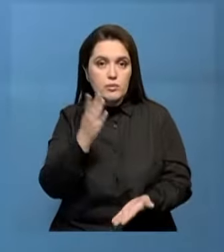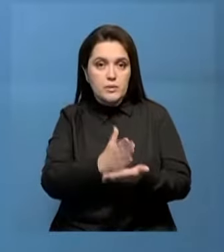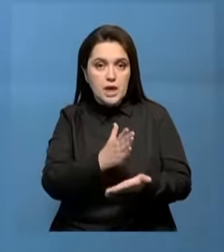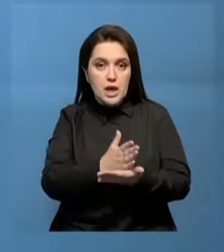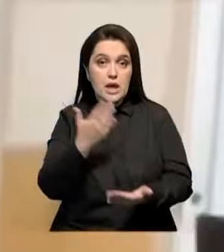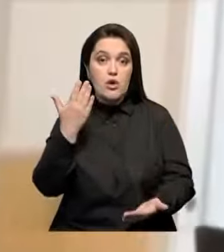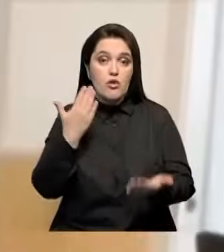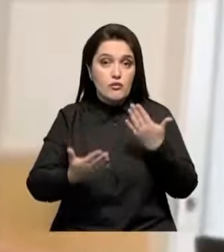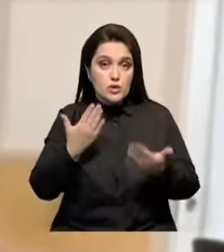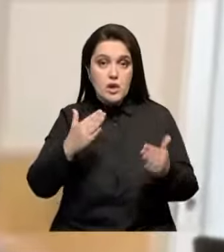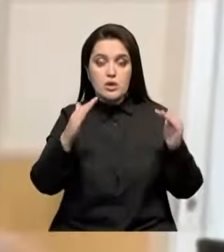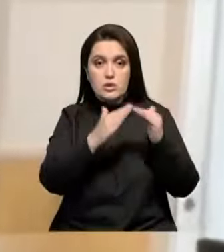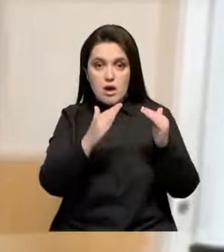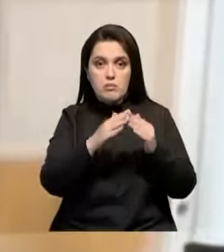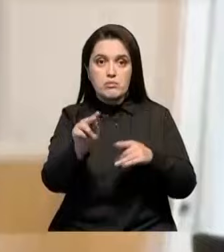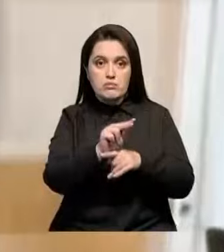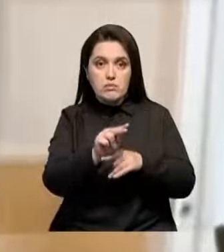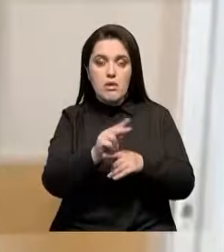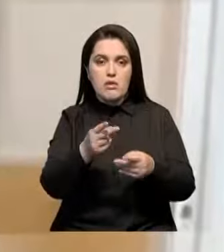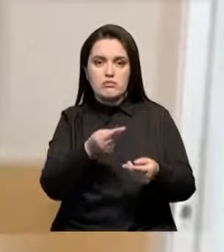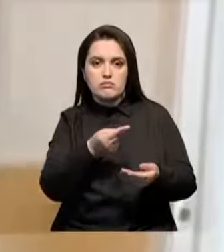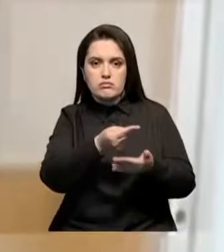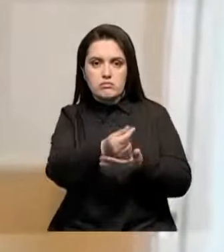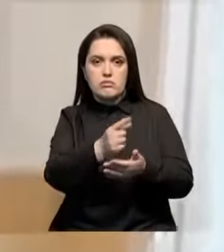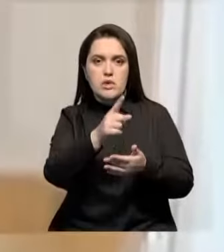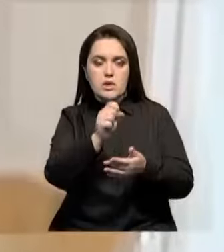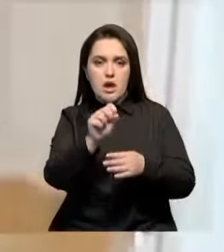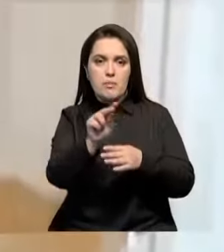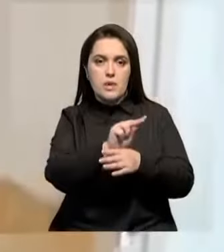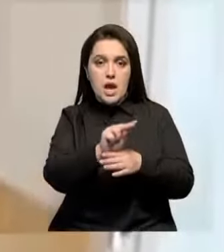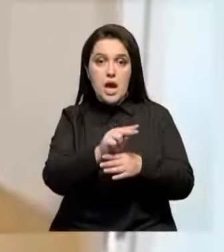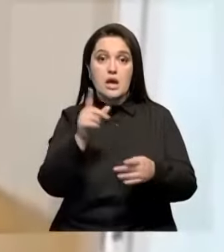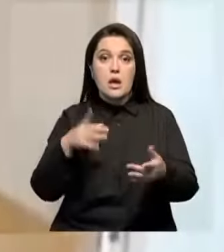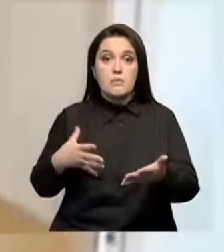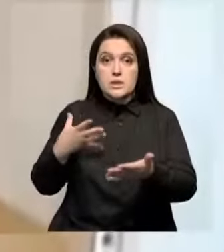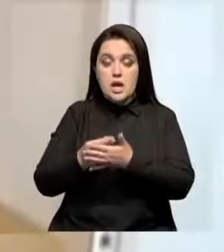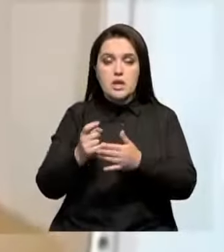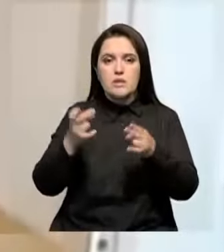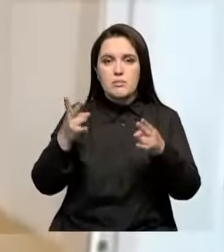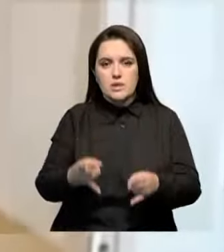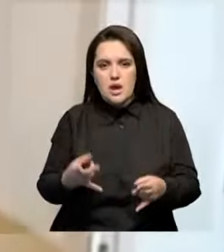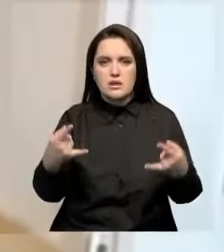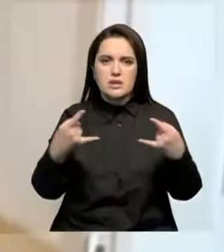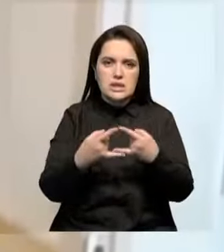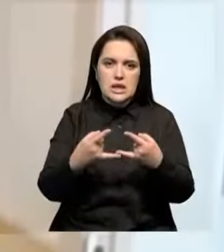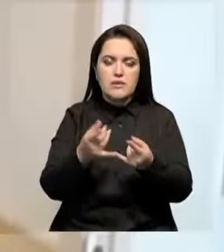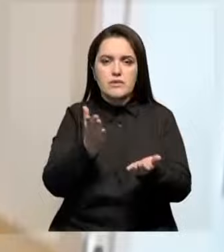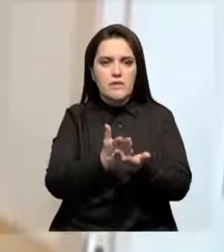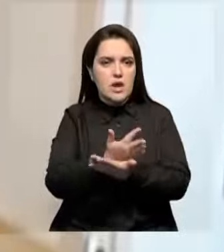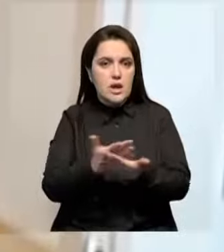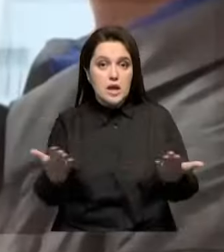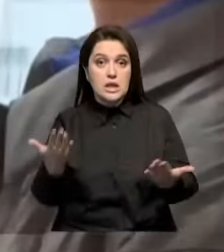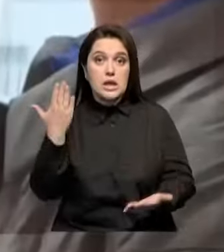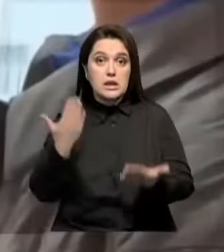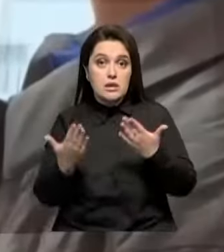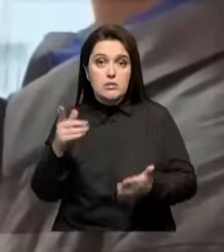двум направлениям. В случае, если дома подлежат ремонту, выплата средств на его проведение, а также компенсации за пострадавшее имущество. А